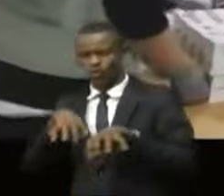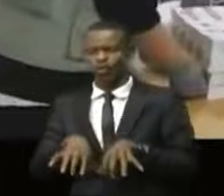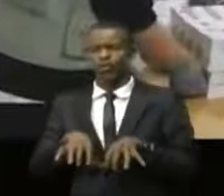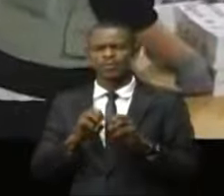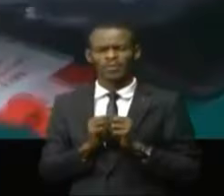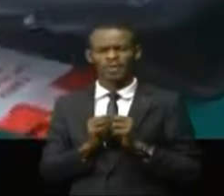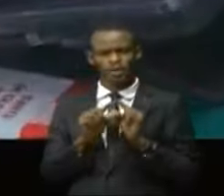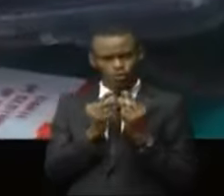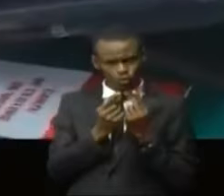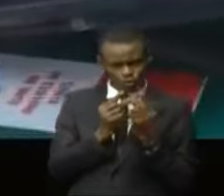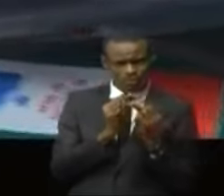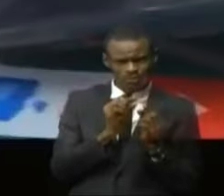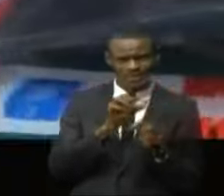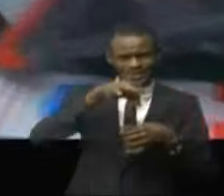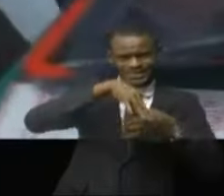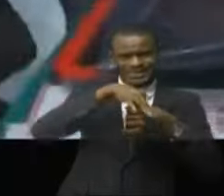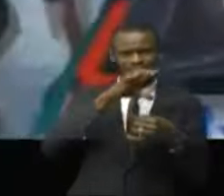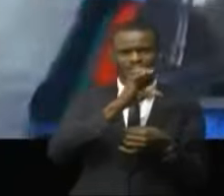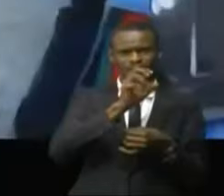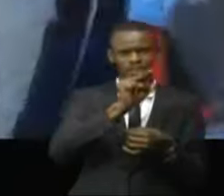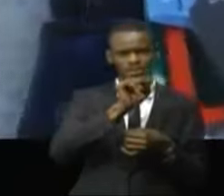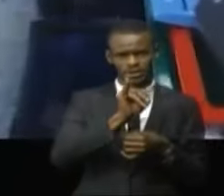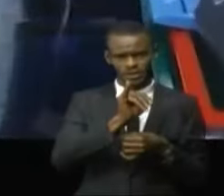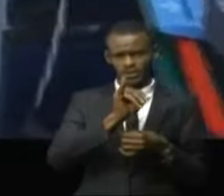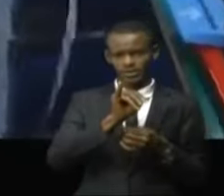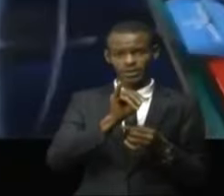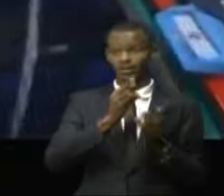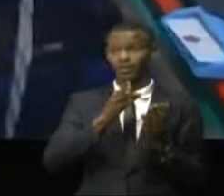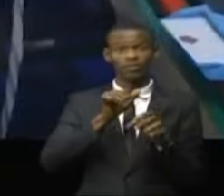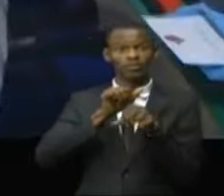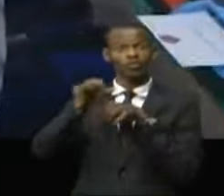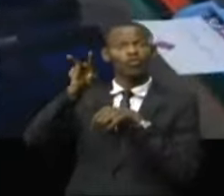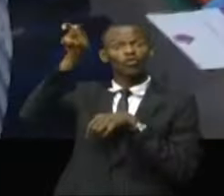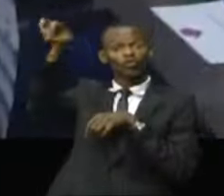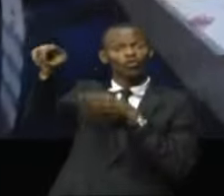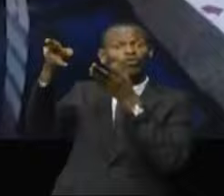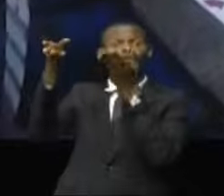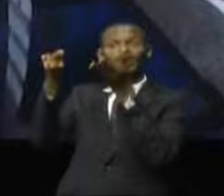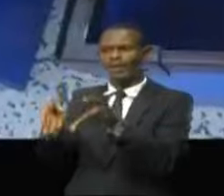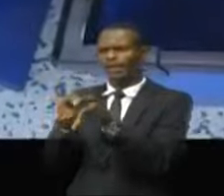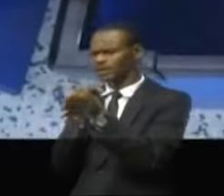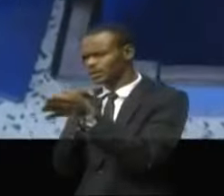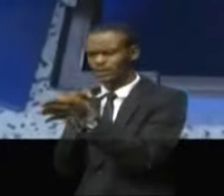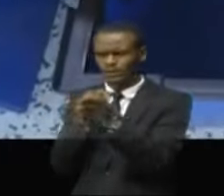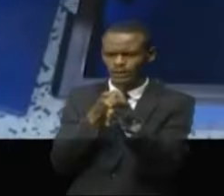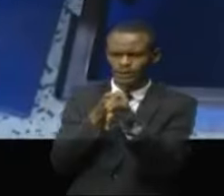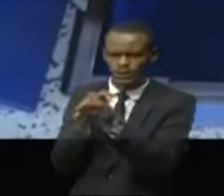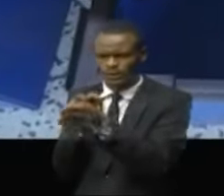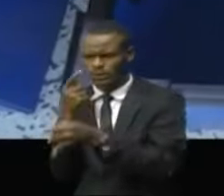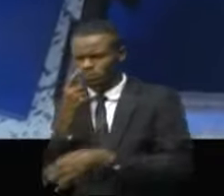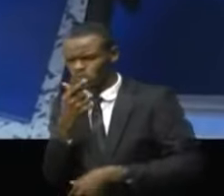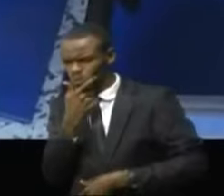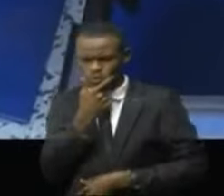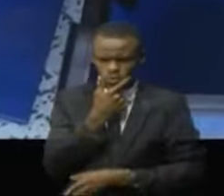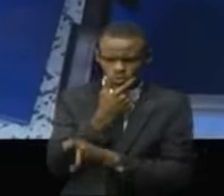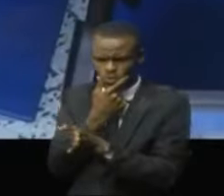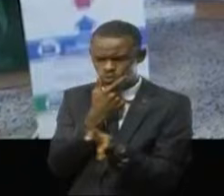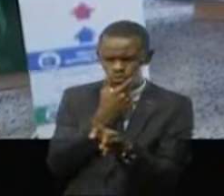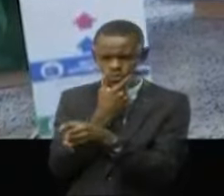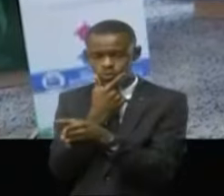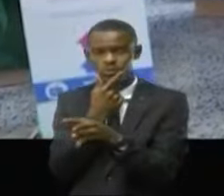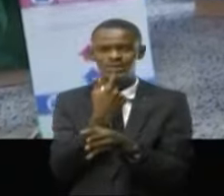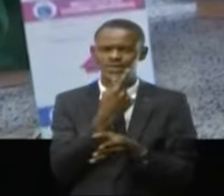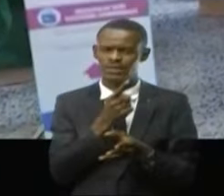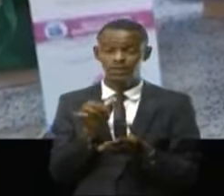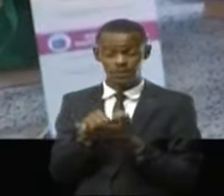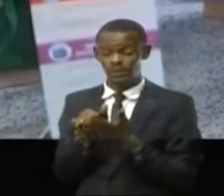Denis Kadima Kazadi, qui suit de près l'évolution de la production de ces matériels sensibles, insiste sur le caractère personnalisé de